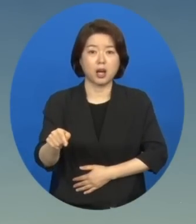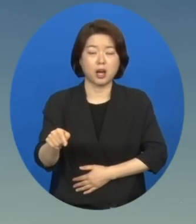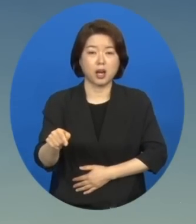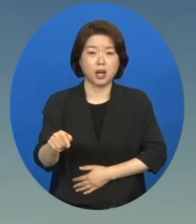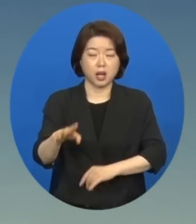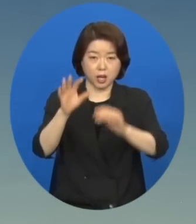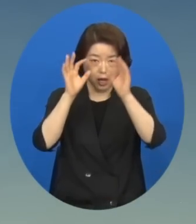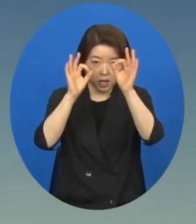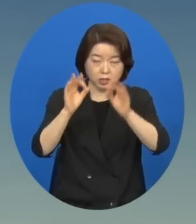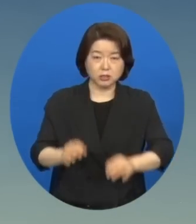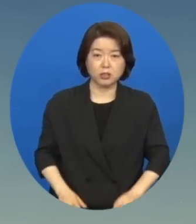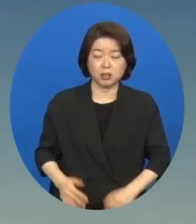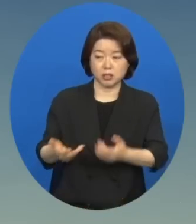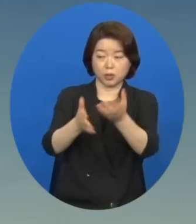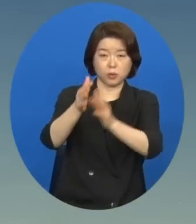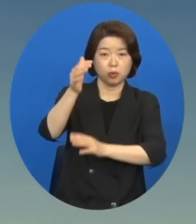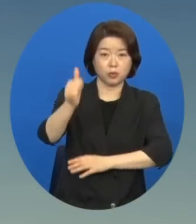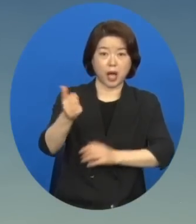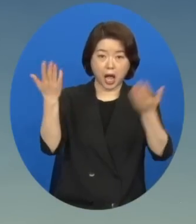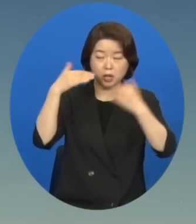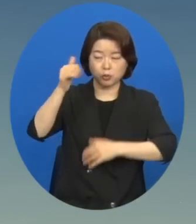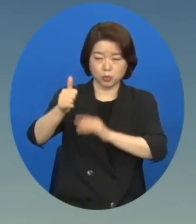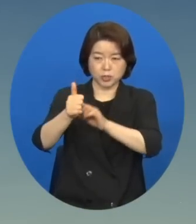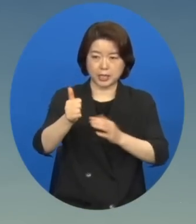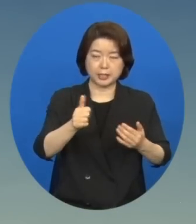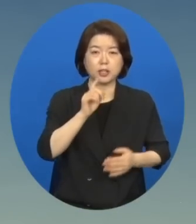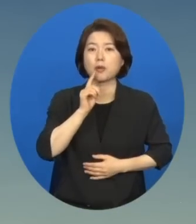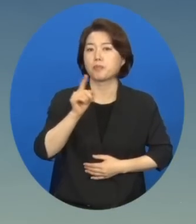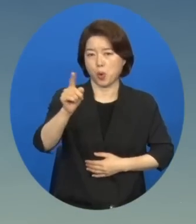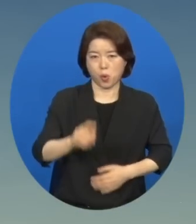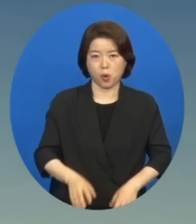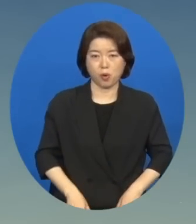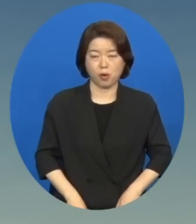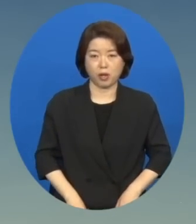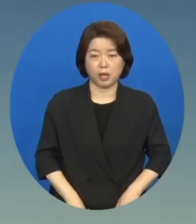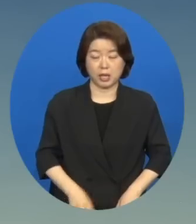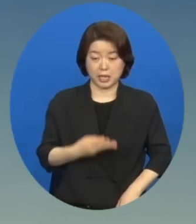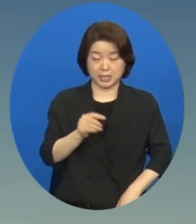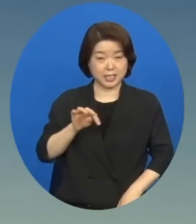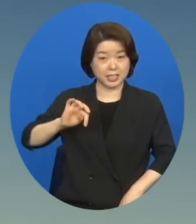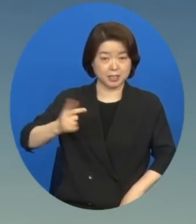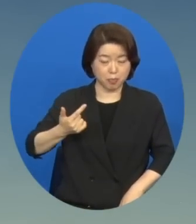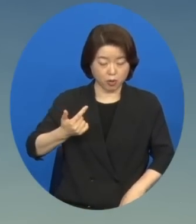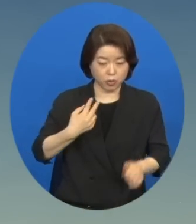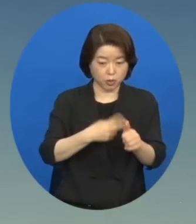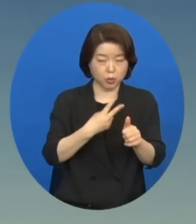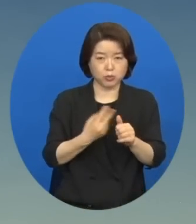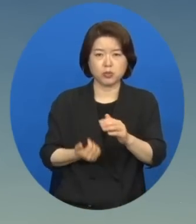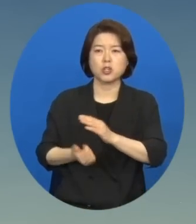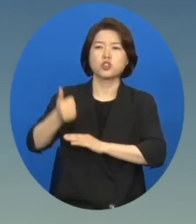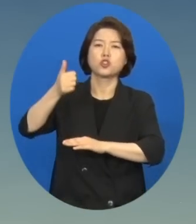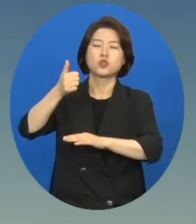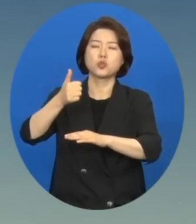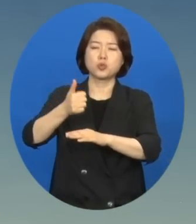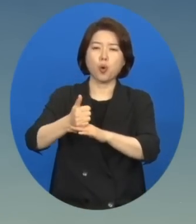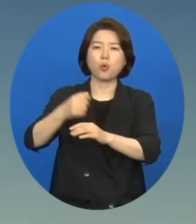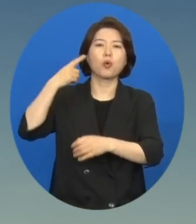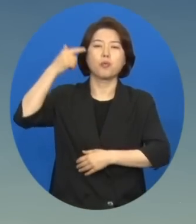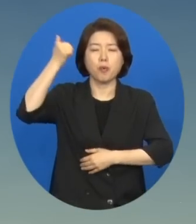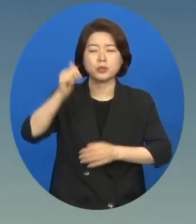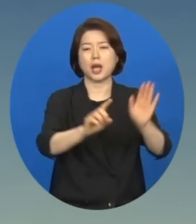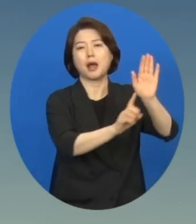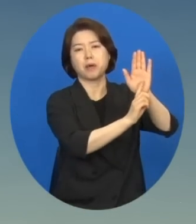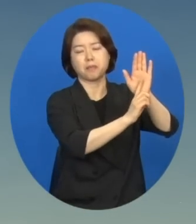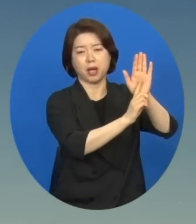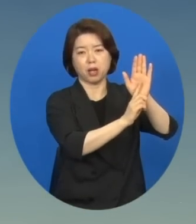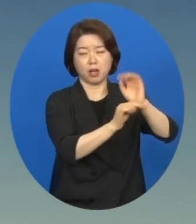그것을 총장에게 보고한 것입니다. 티먼 교수는 성공의 목사예요. 그리고 신학대학교